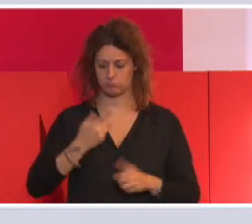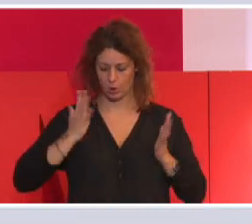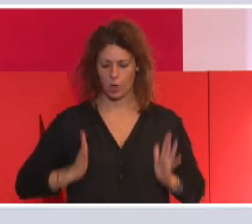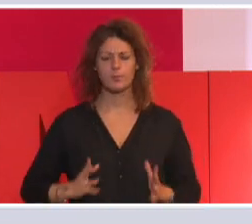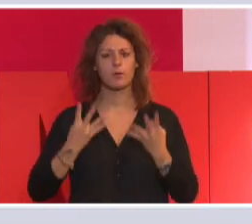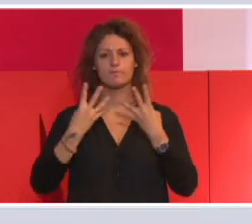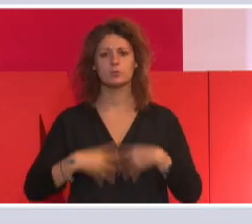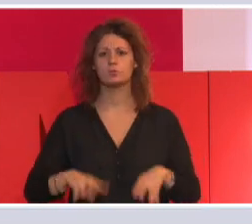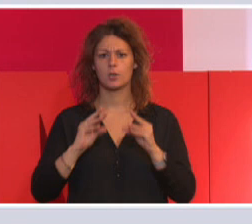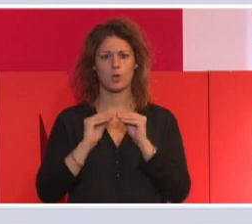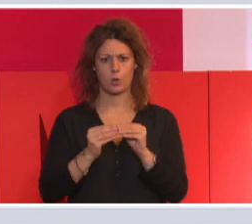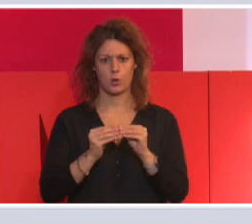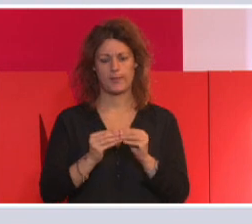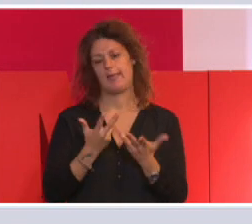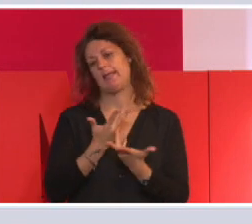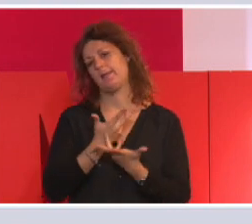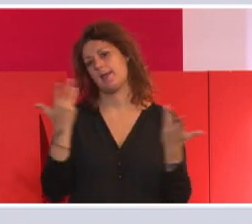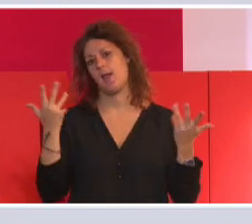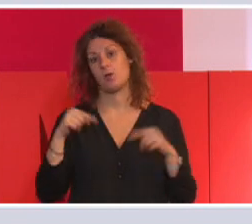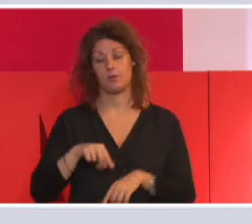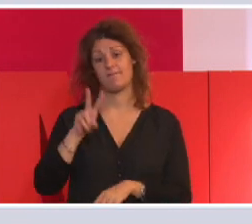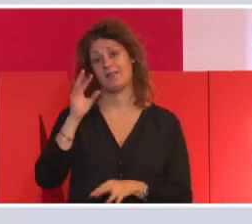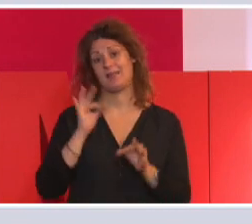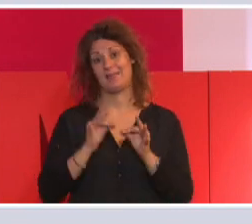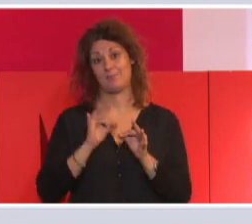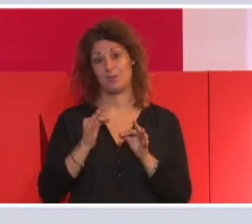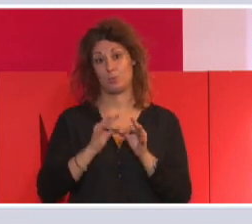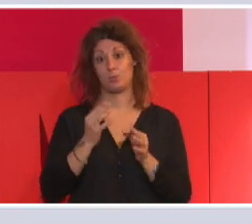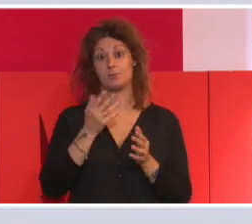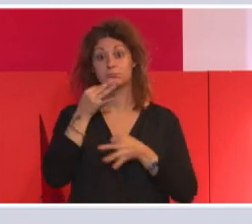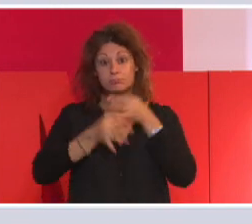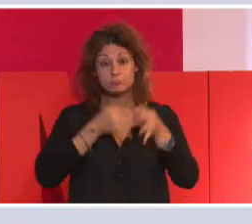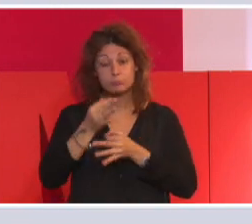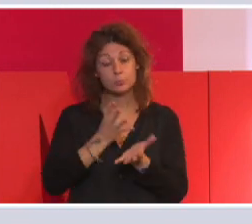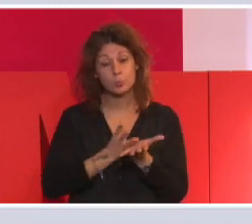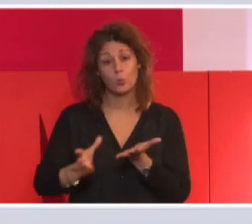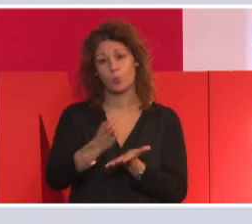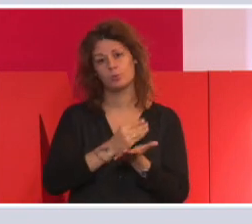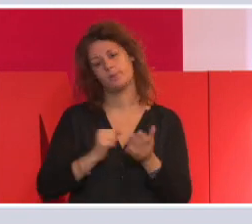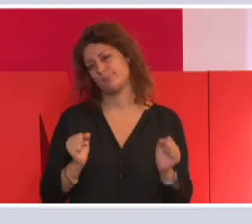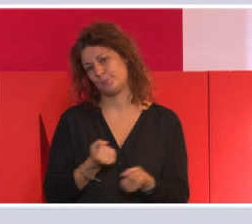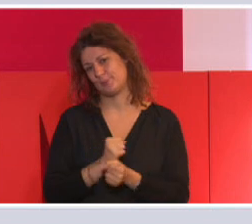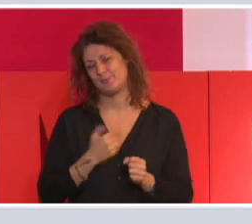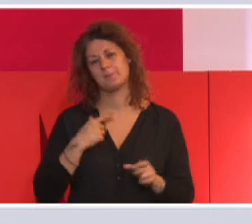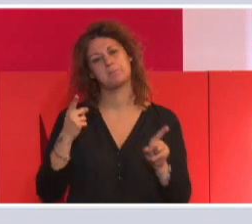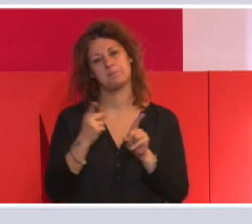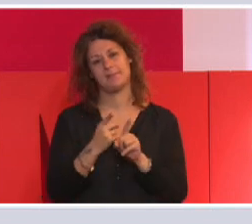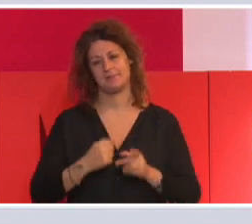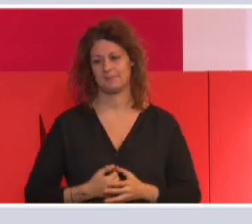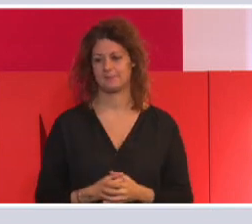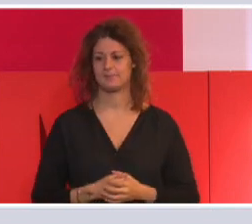esaurire tutto l'argomento in questi quindici venti minuti che ho a disposizione di fatto